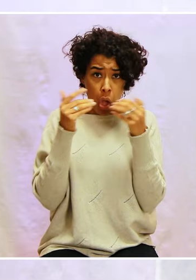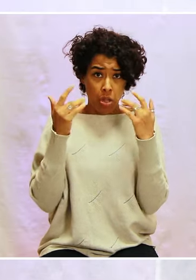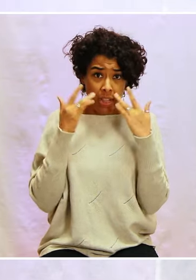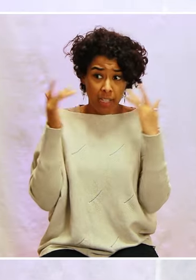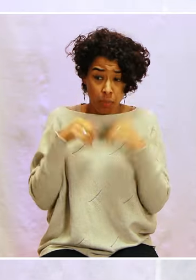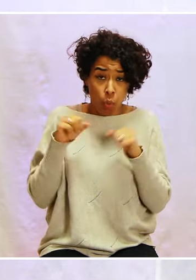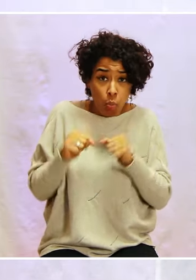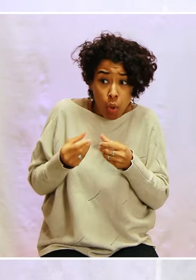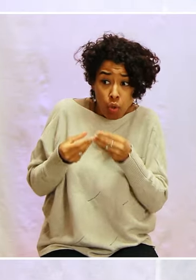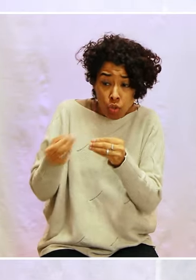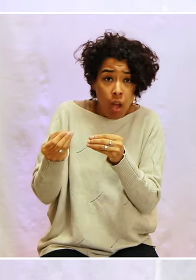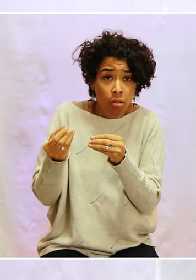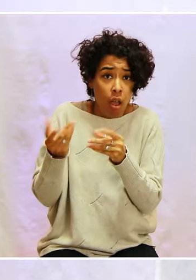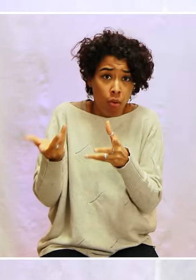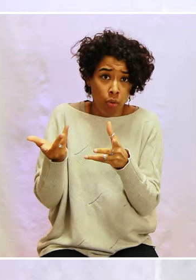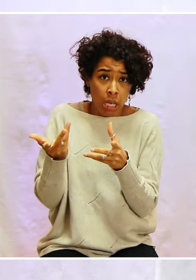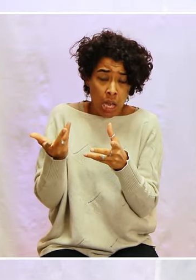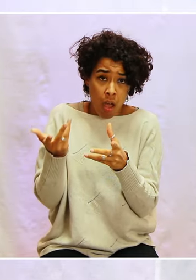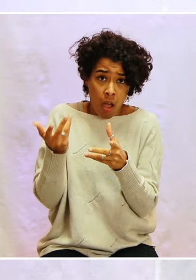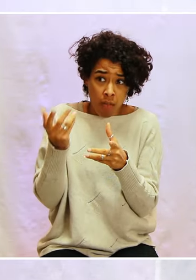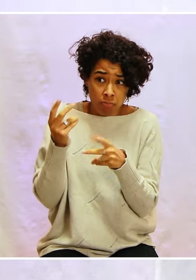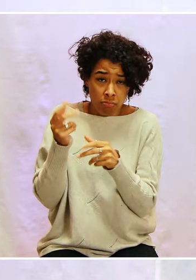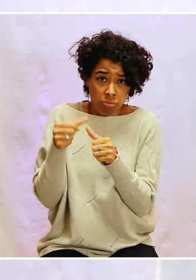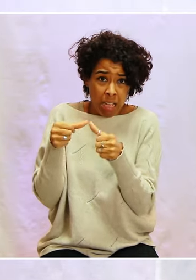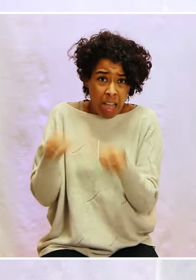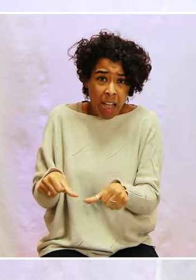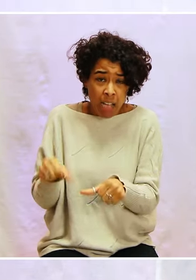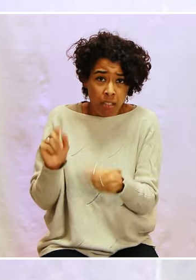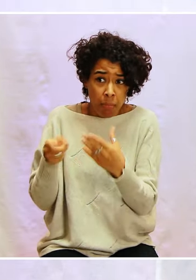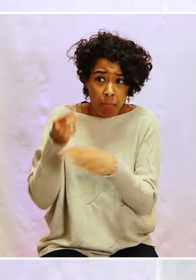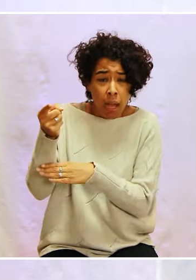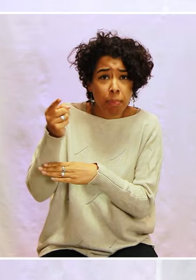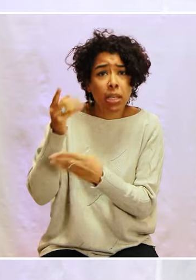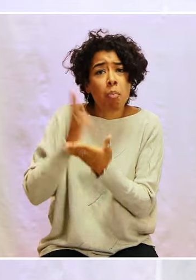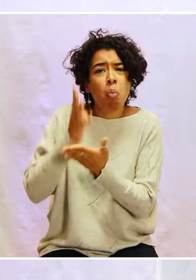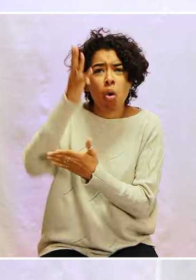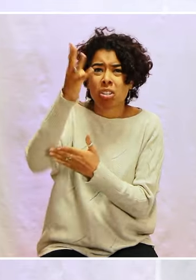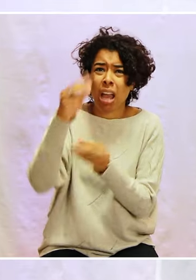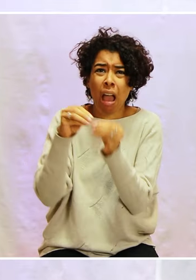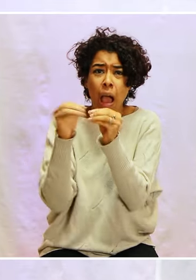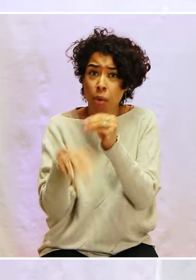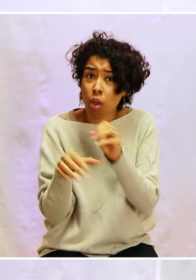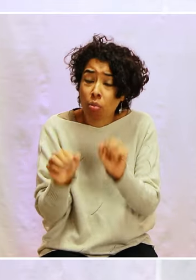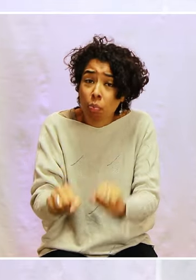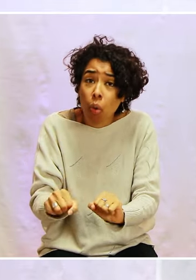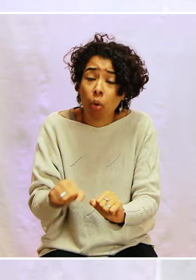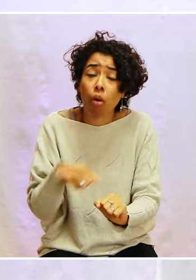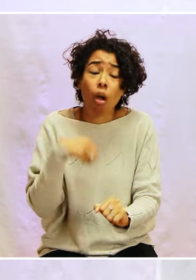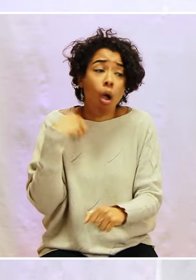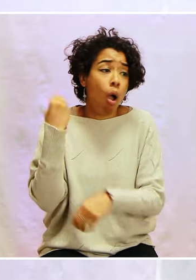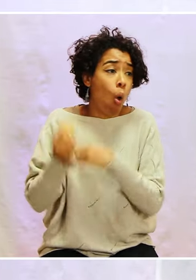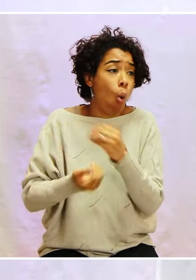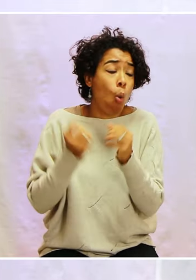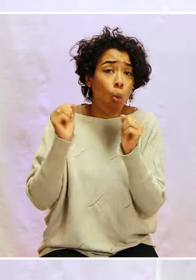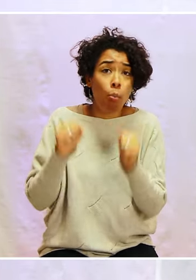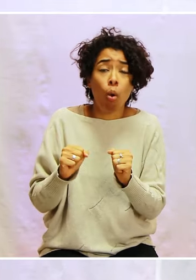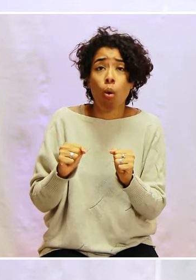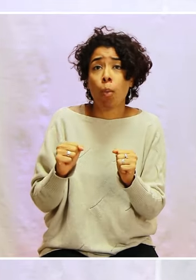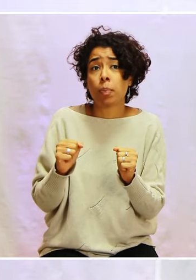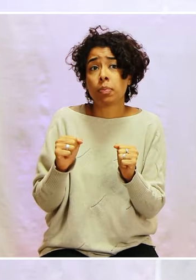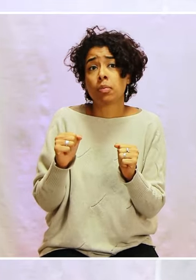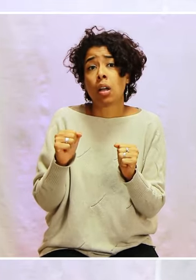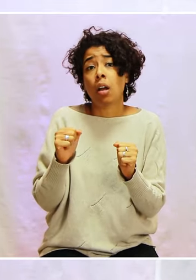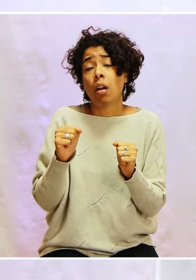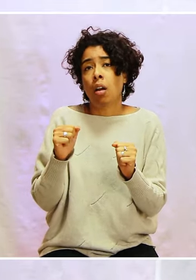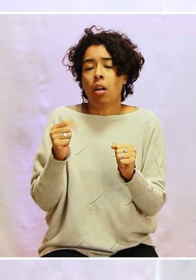pu avoir et bien le dernier mot dans sa vie il aurait pu abandonner tous les projets qu'il avait en cours il aurait pu abandonner l'idée de